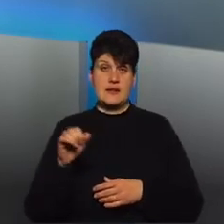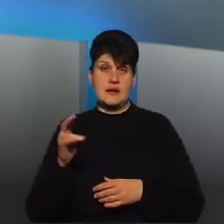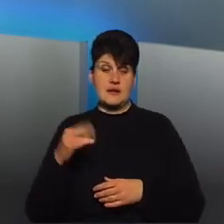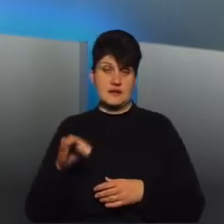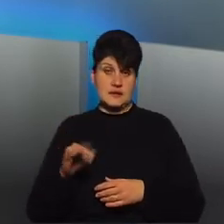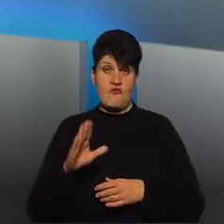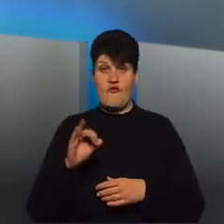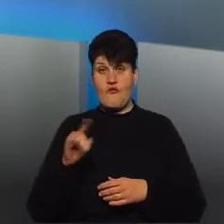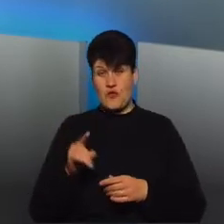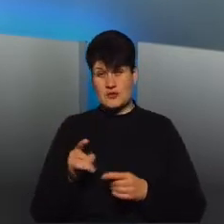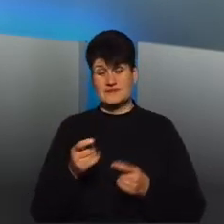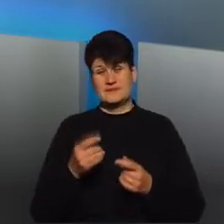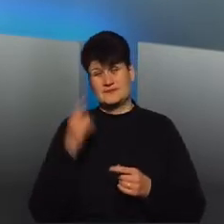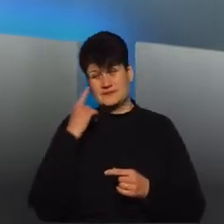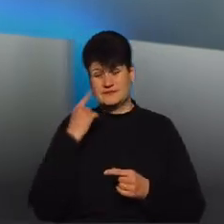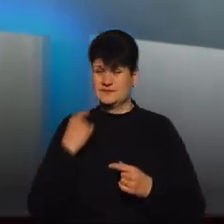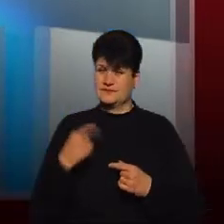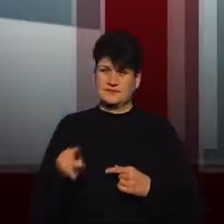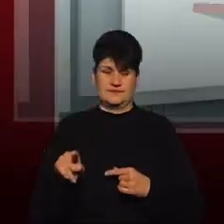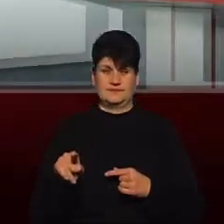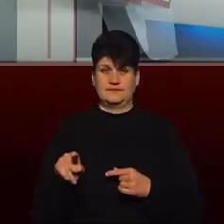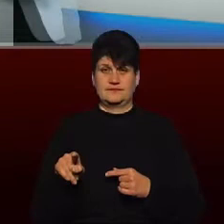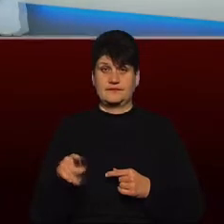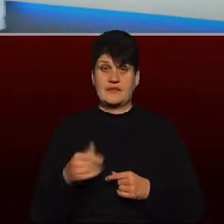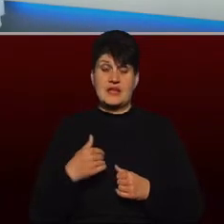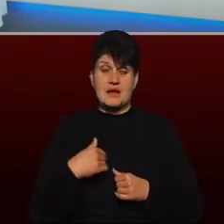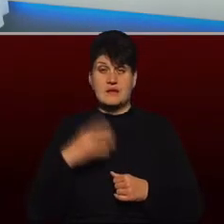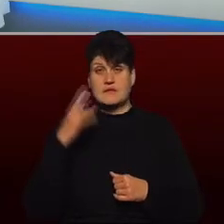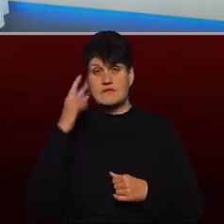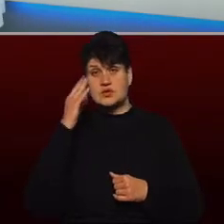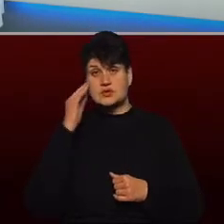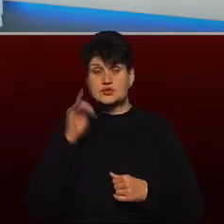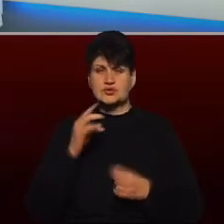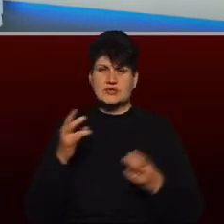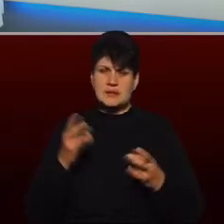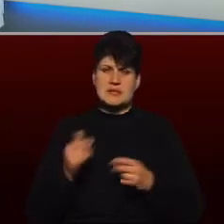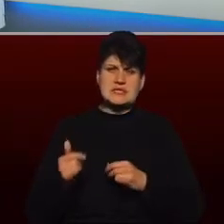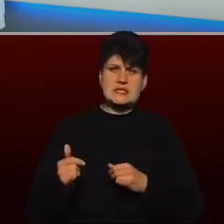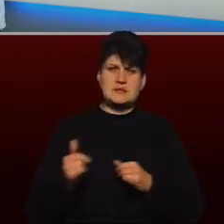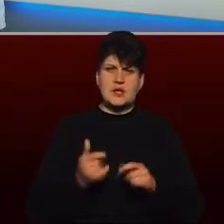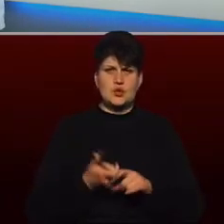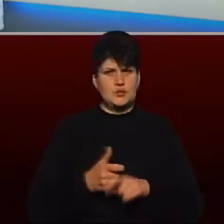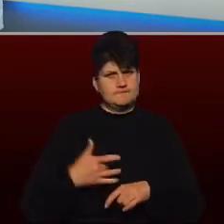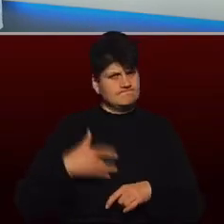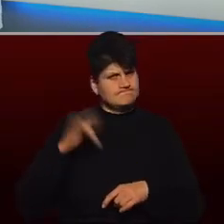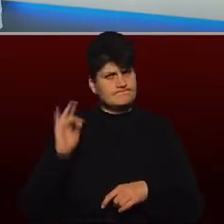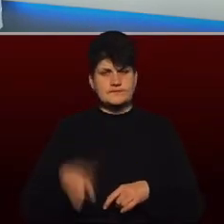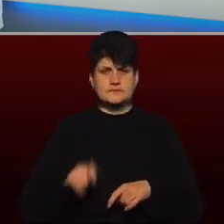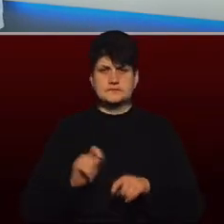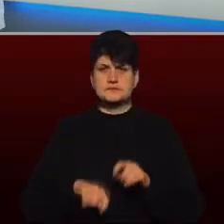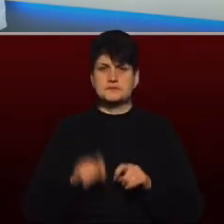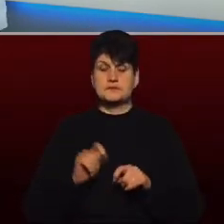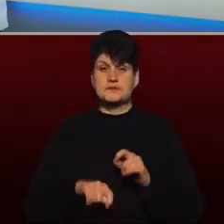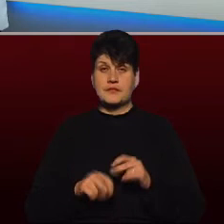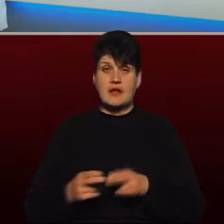притримується трішечки іншої думки. Я рахую, що треба забезпечити дуже жорсткий контроль на в'їзді в